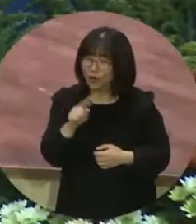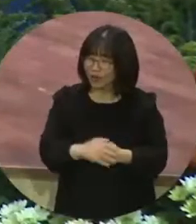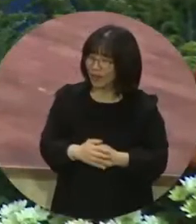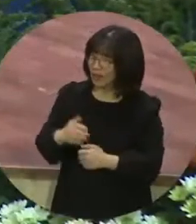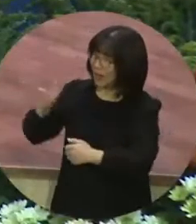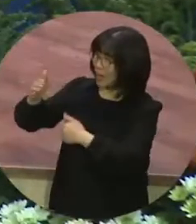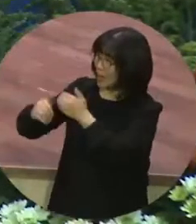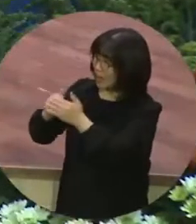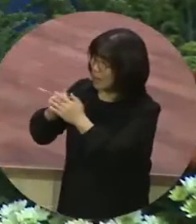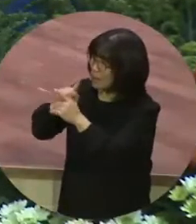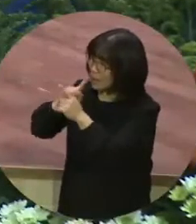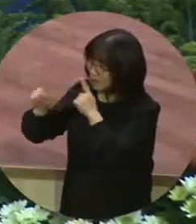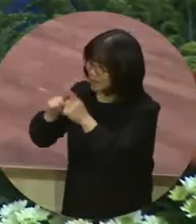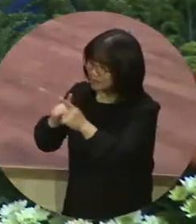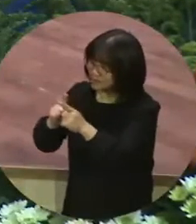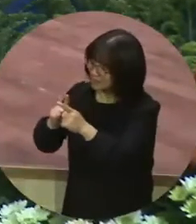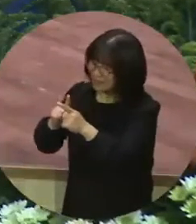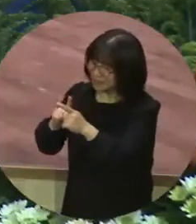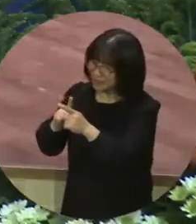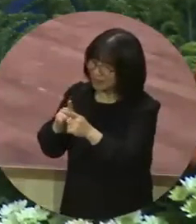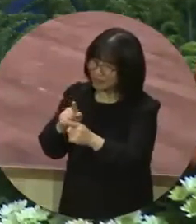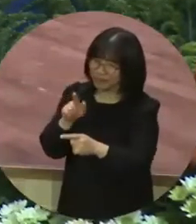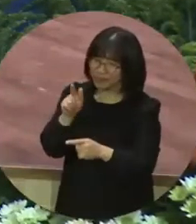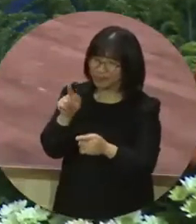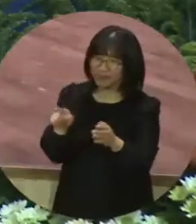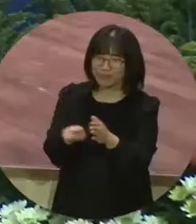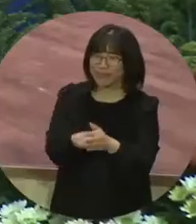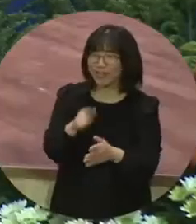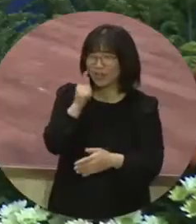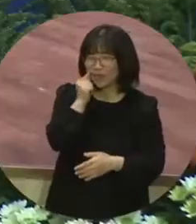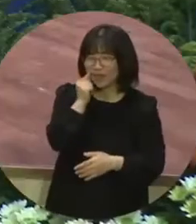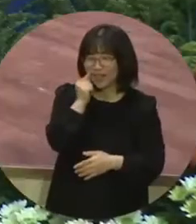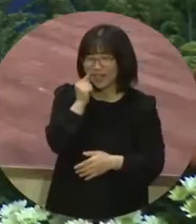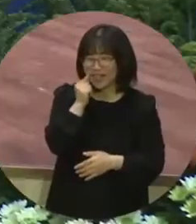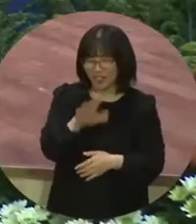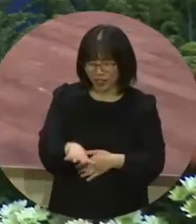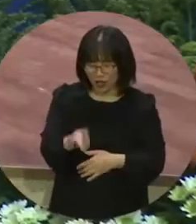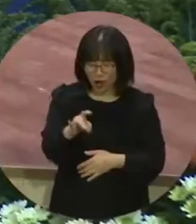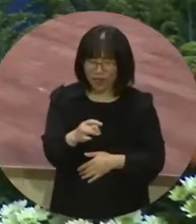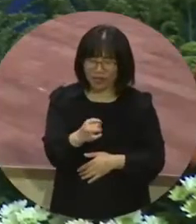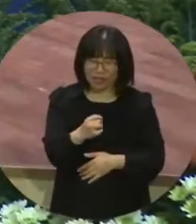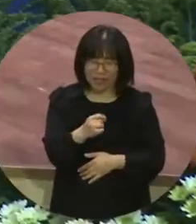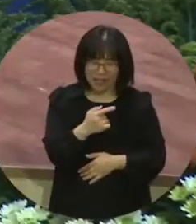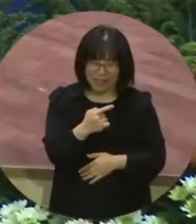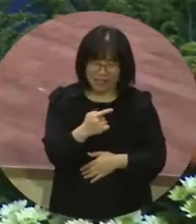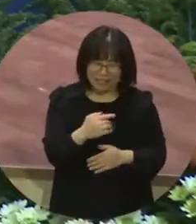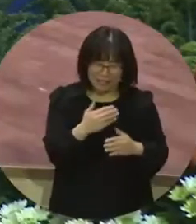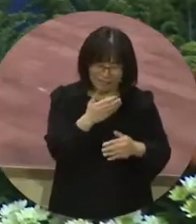하나님의 말씀을 믿지 못하겠다는 비웃음이에요.